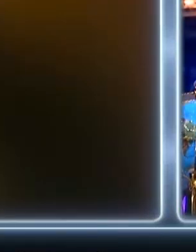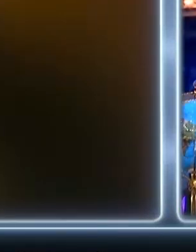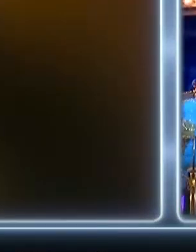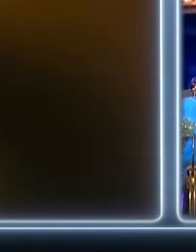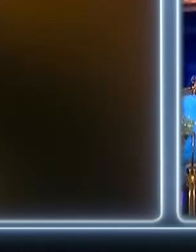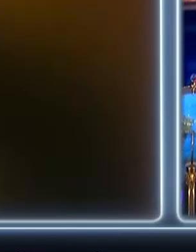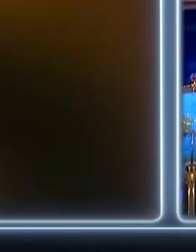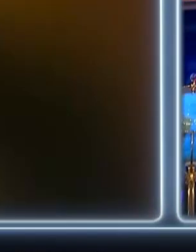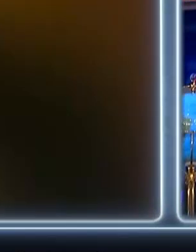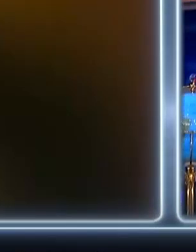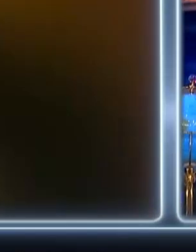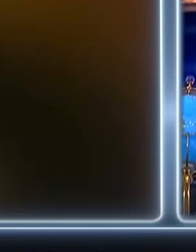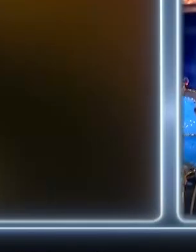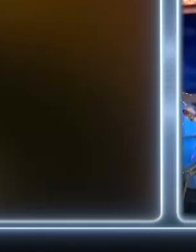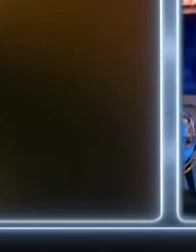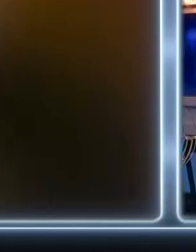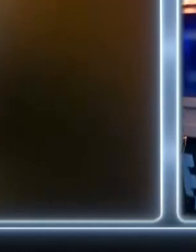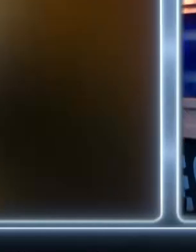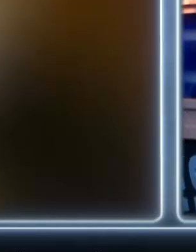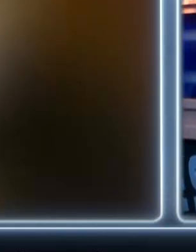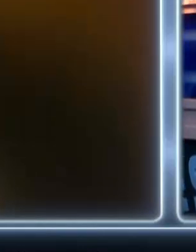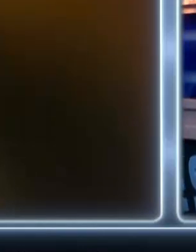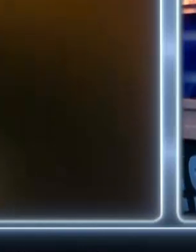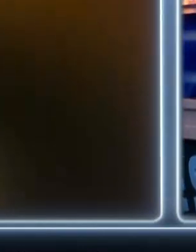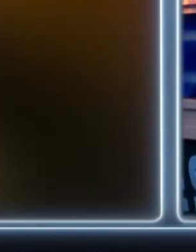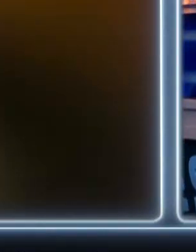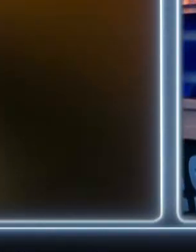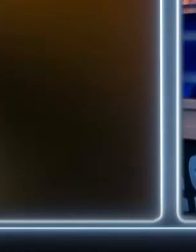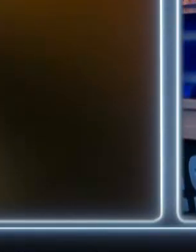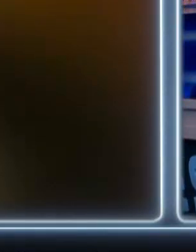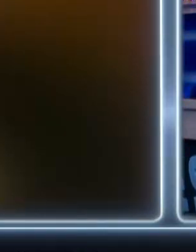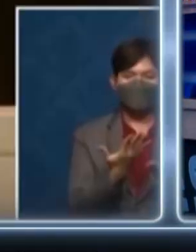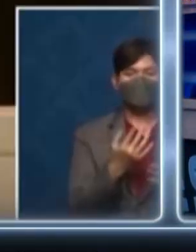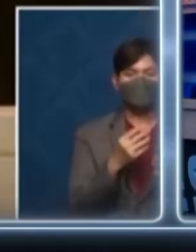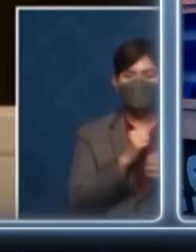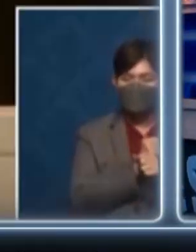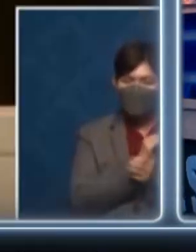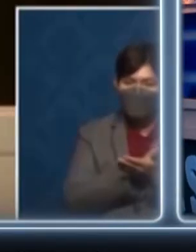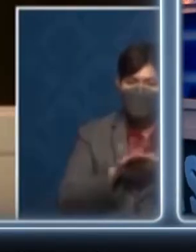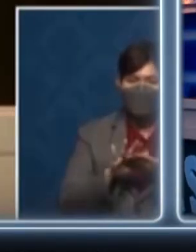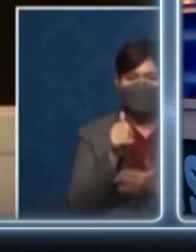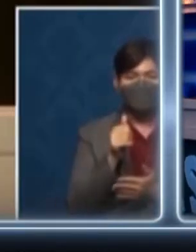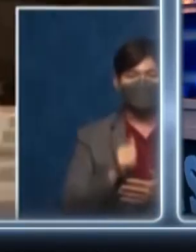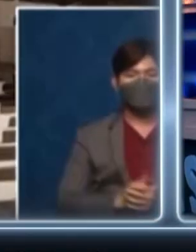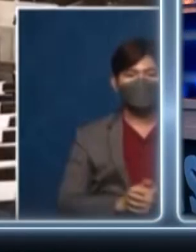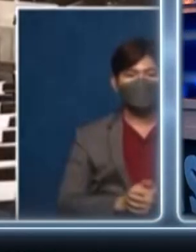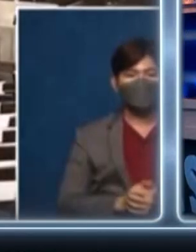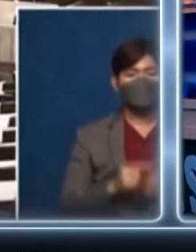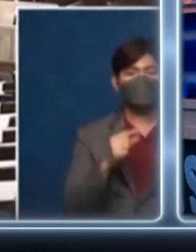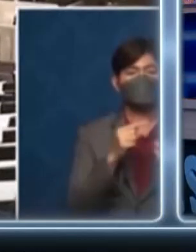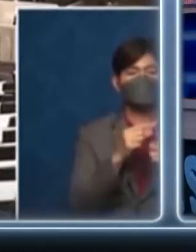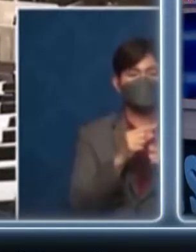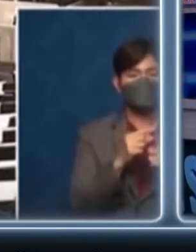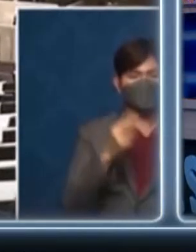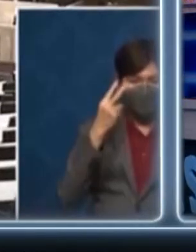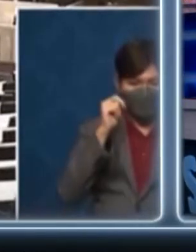แชร์กันเหมือนกันคุณมงคลกิจฮะถือว่าเป็นอีกองค์ประชุมสภาที่ประท้วงวุ่นไปหมดเลยฮะให้ถอนคำเสียสี